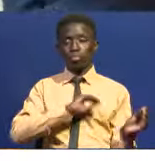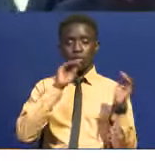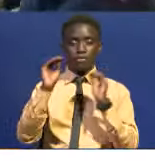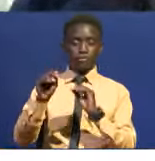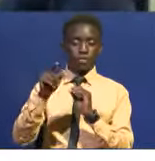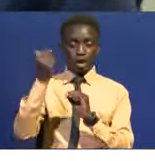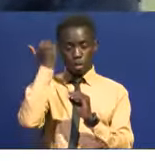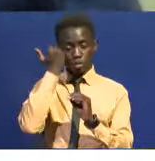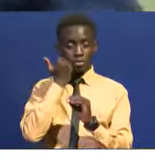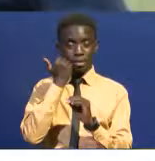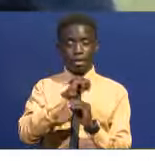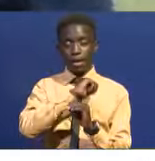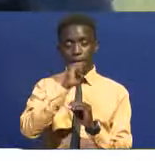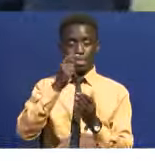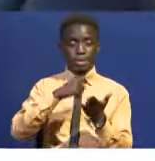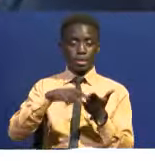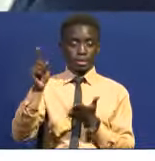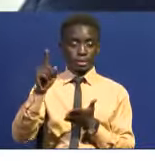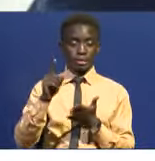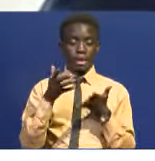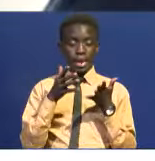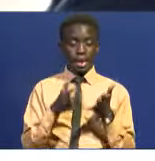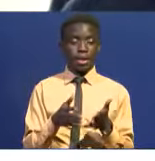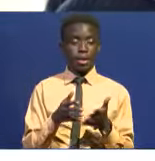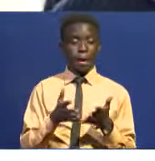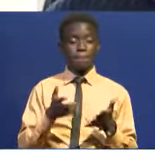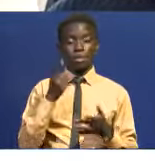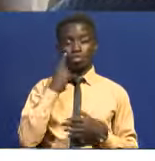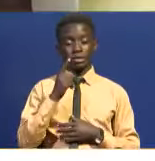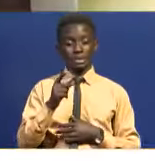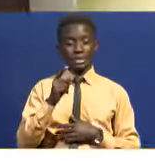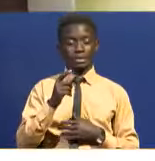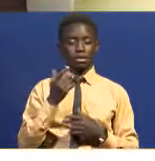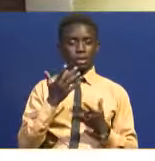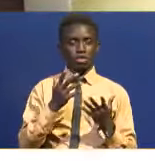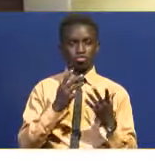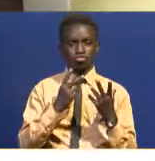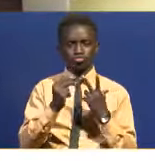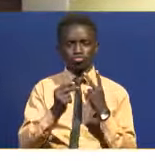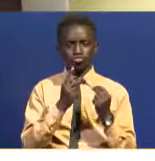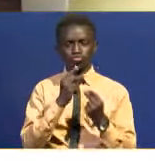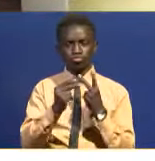wamepelekwa katika vituo tofauti vya afya kwa uchunguzi wa kimatibabu.